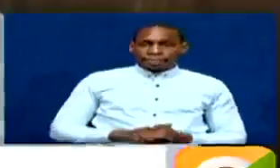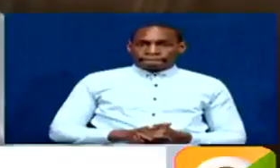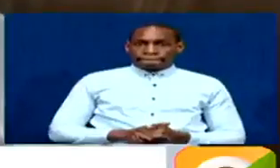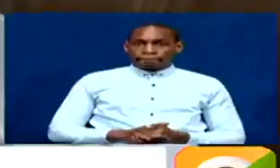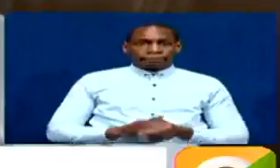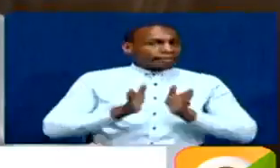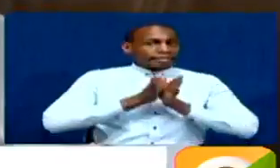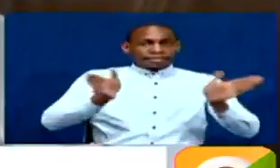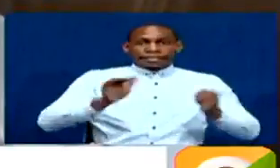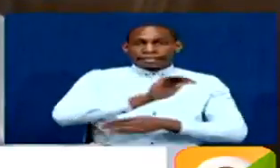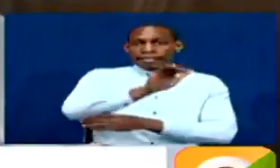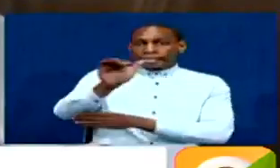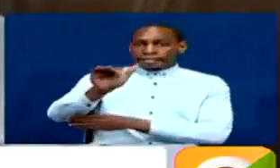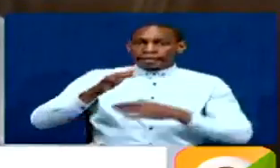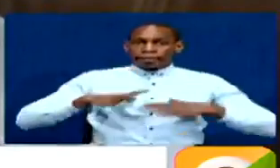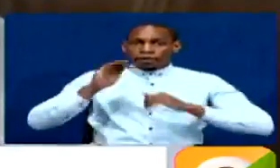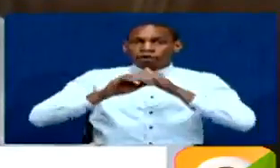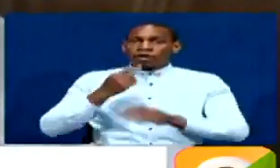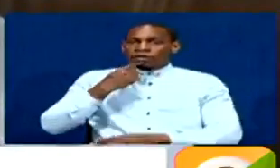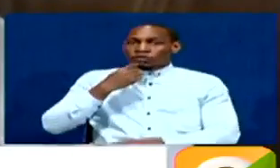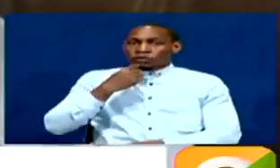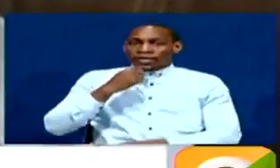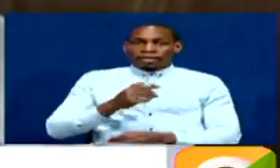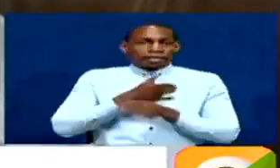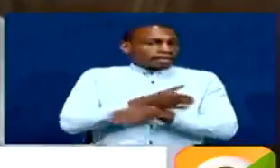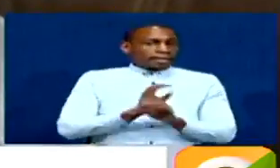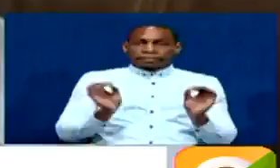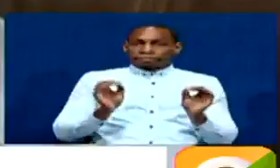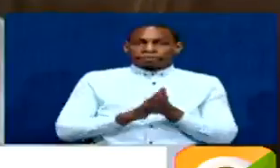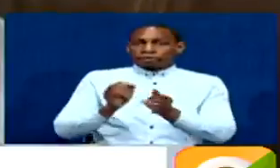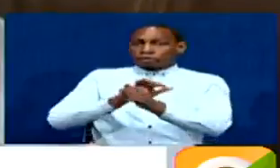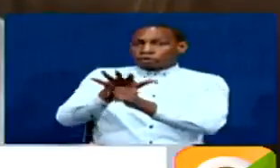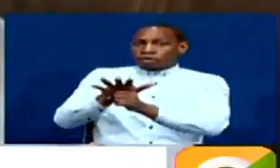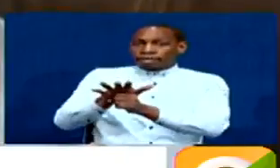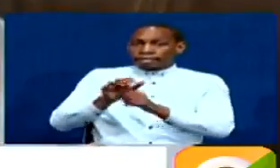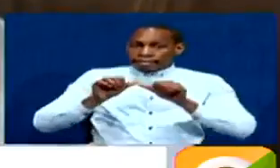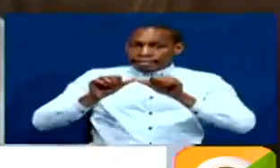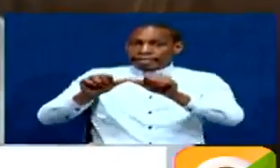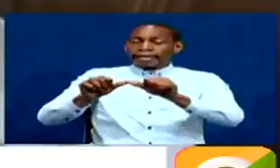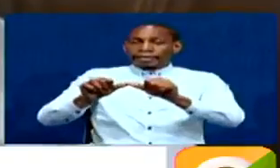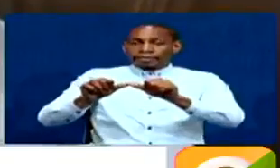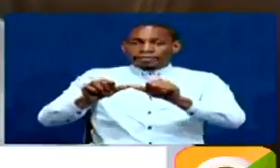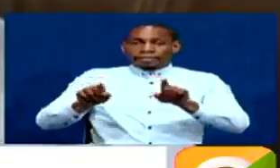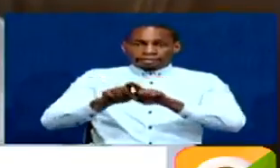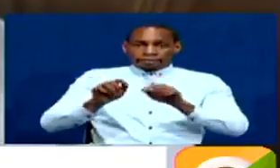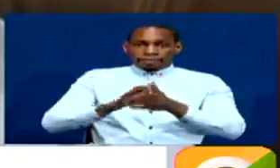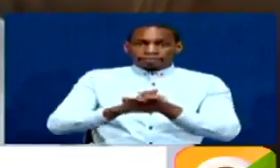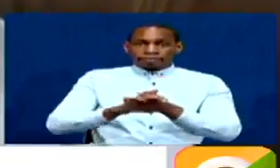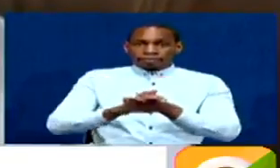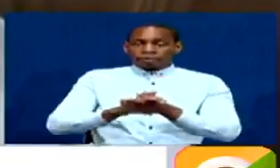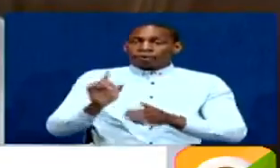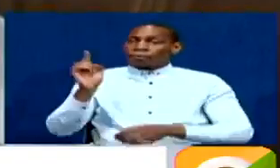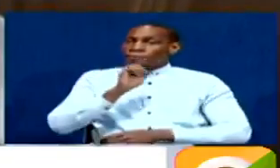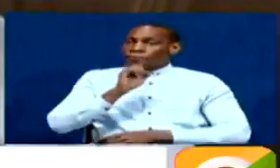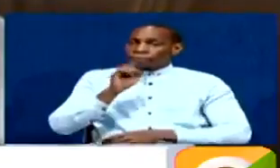by and large, I call upon all residents of Turkana not to lower their guard. COVID-19 is still here with us and is still as deadly